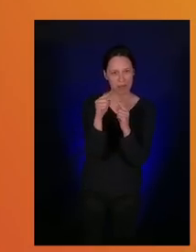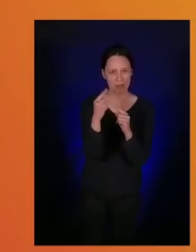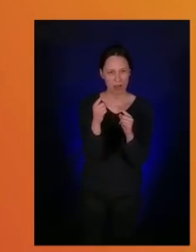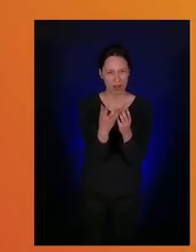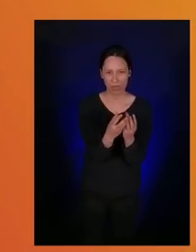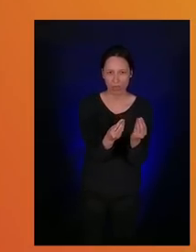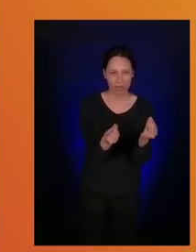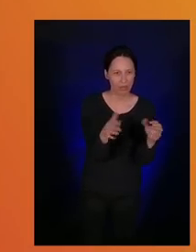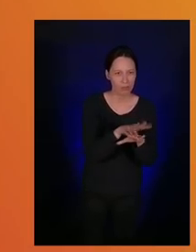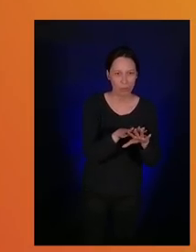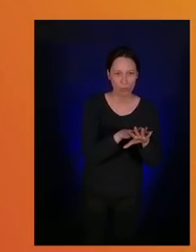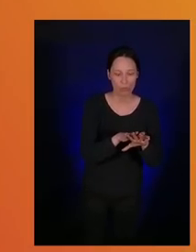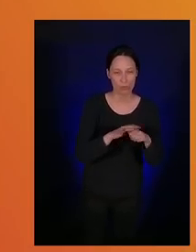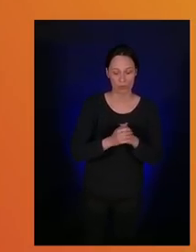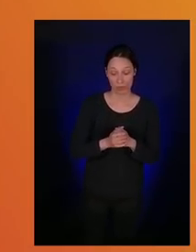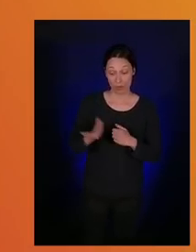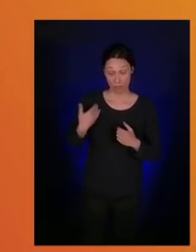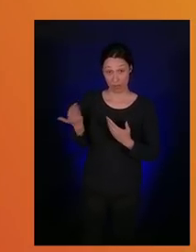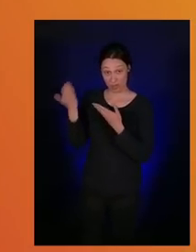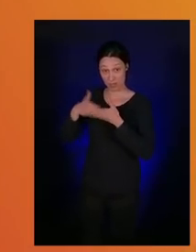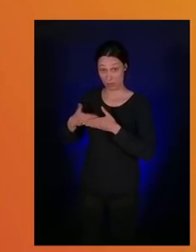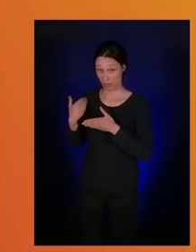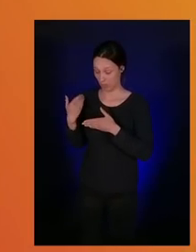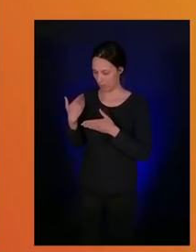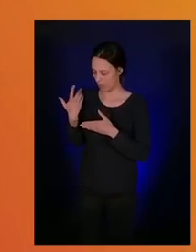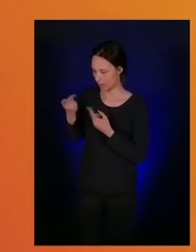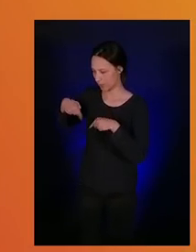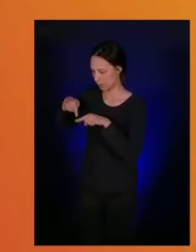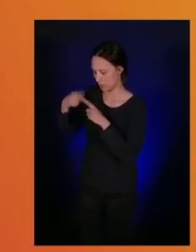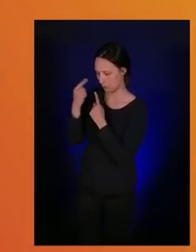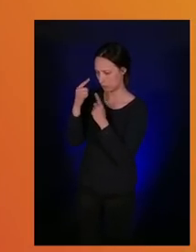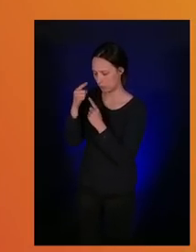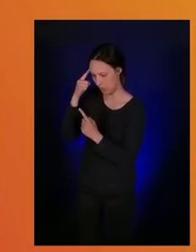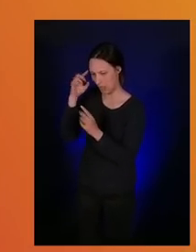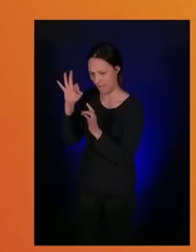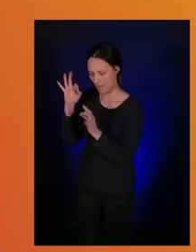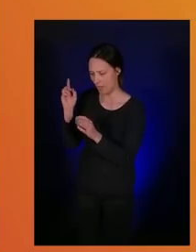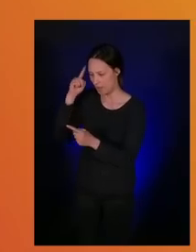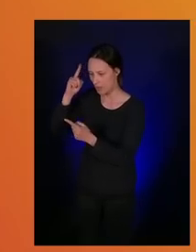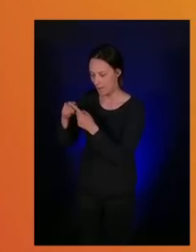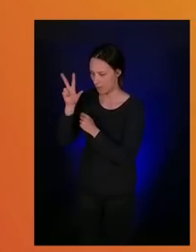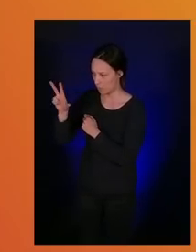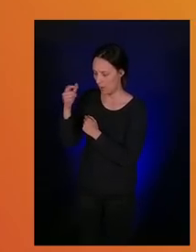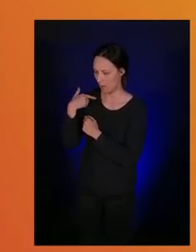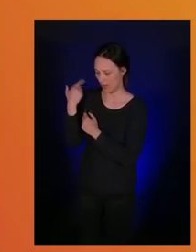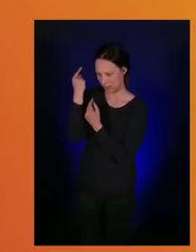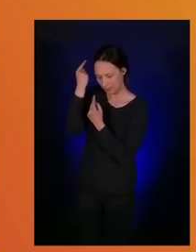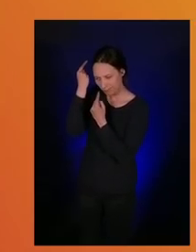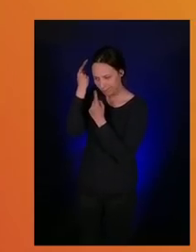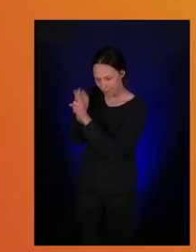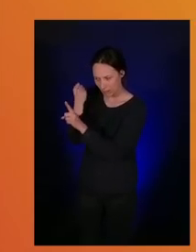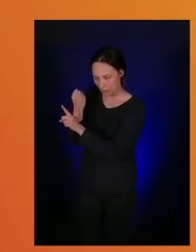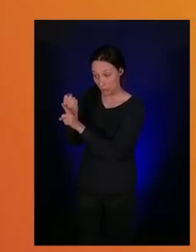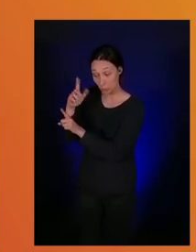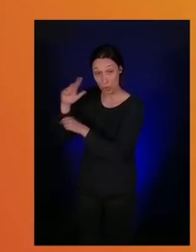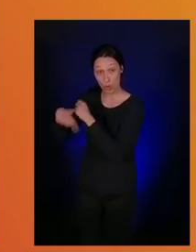la commission du document d'orientation sur le thème 3, et ce contre quoi je me suis battue depuis 2 ans